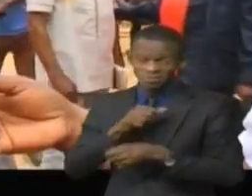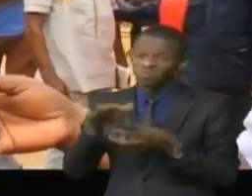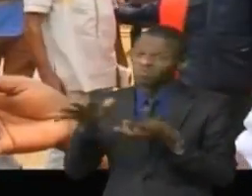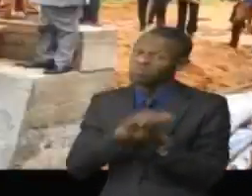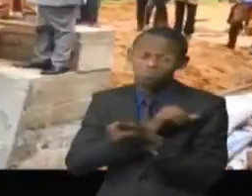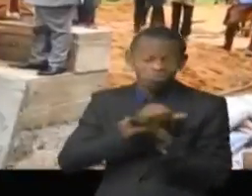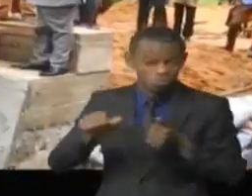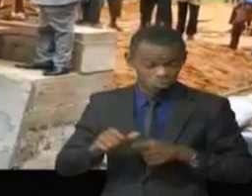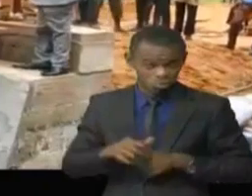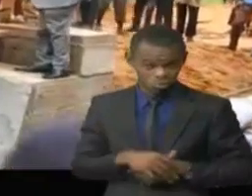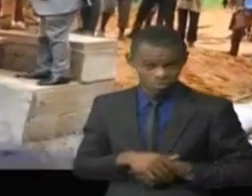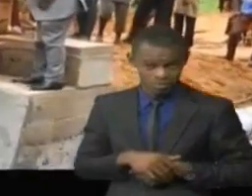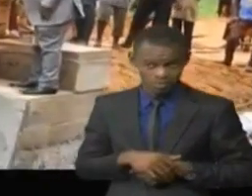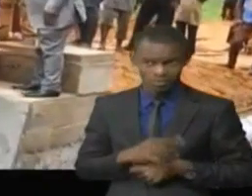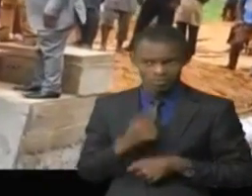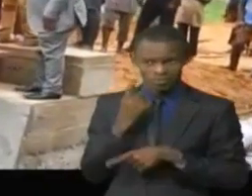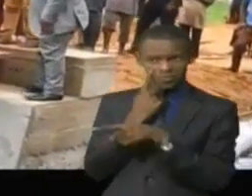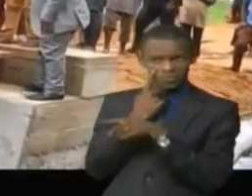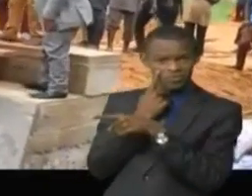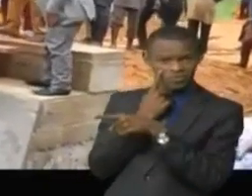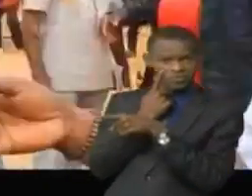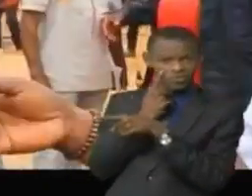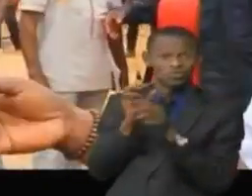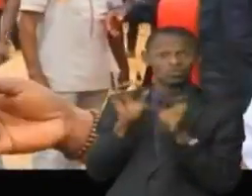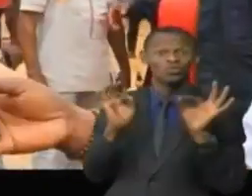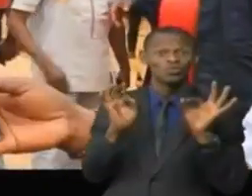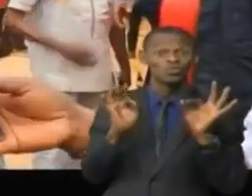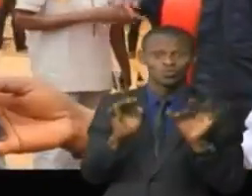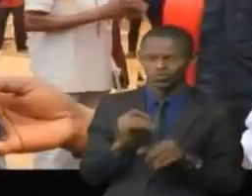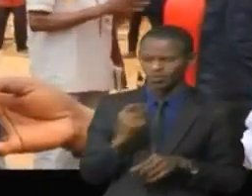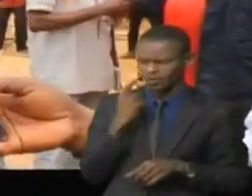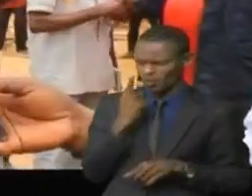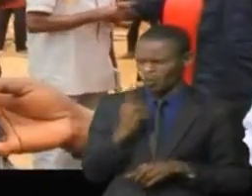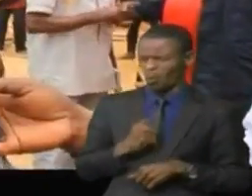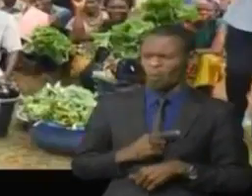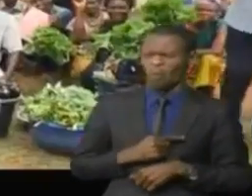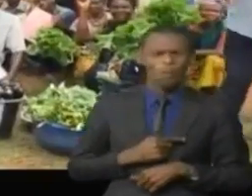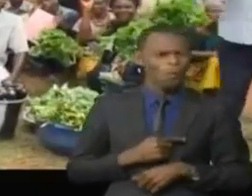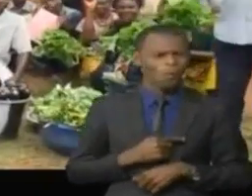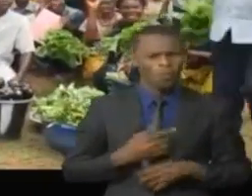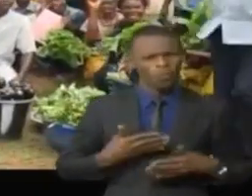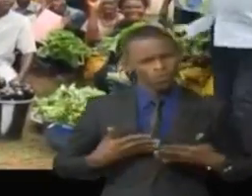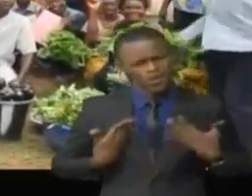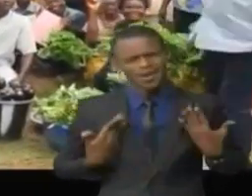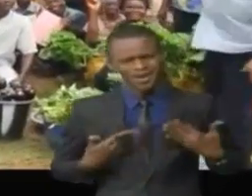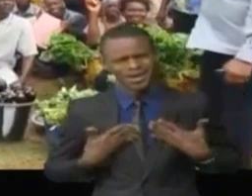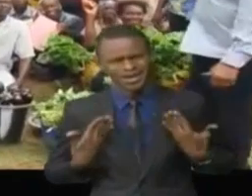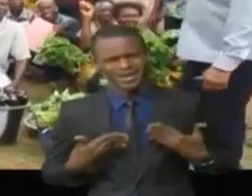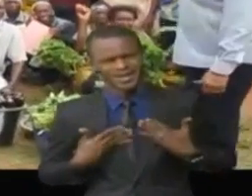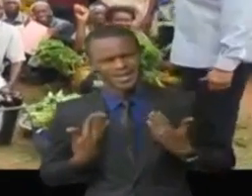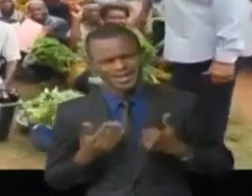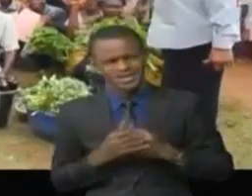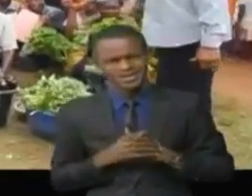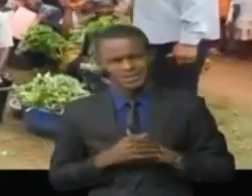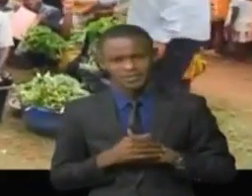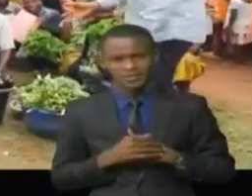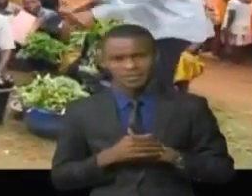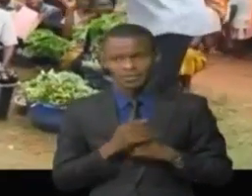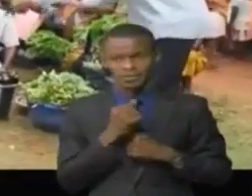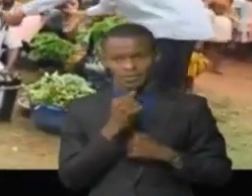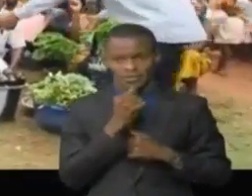nouveau. Pour moi, c'est vraiment un motif de plus grande satisfaction. Les fermiers